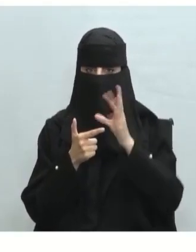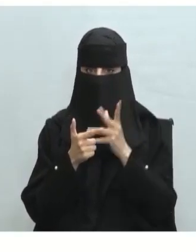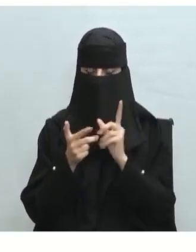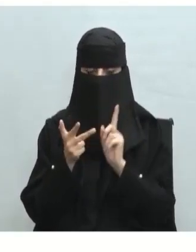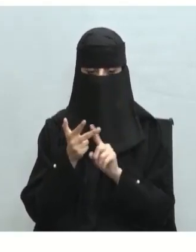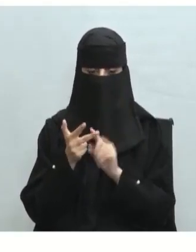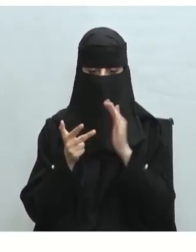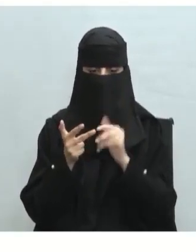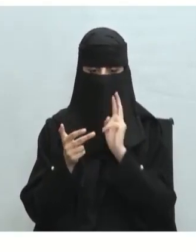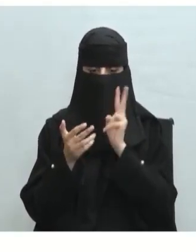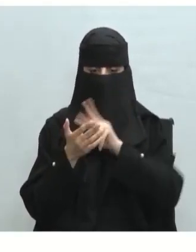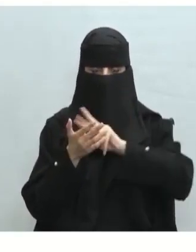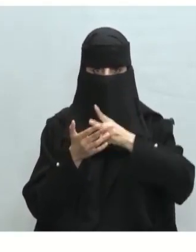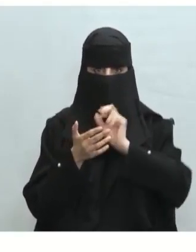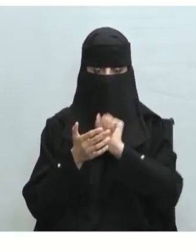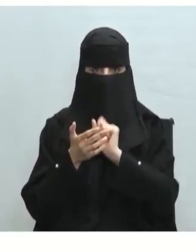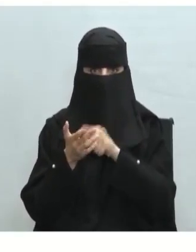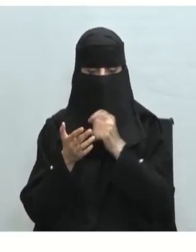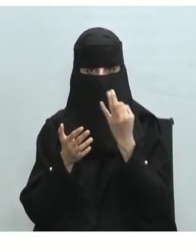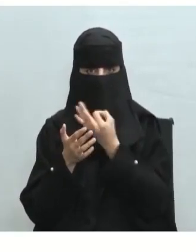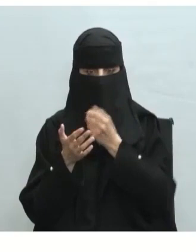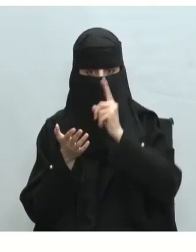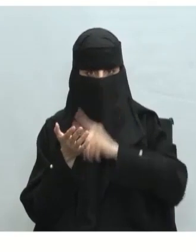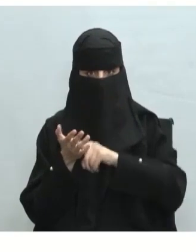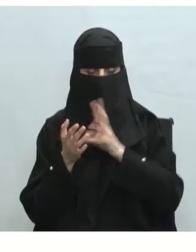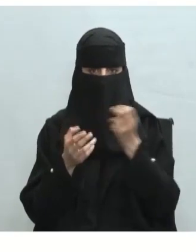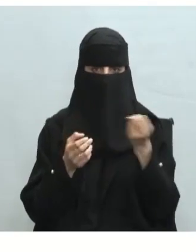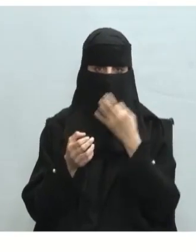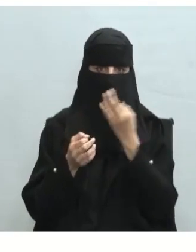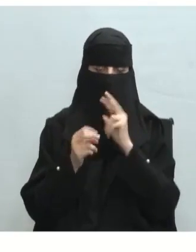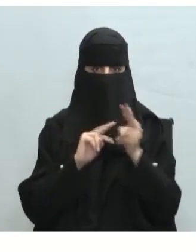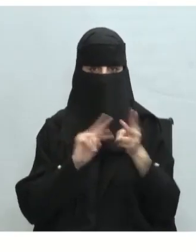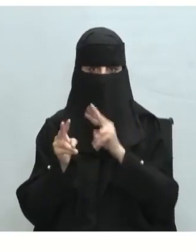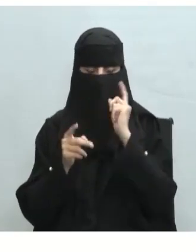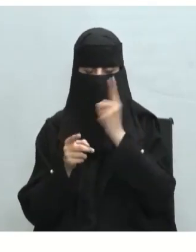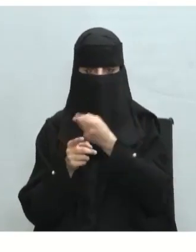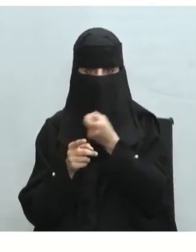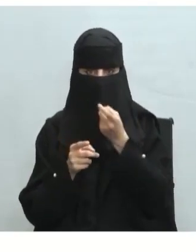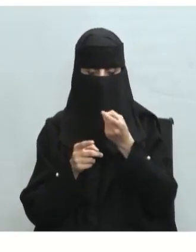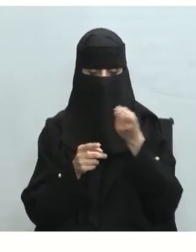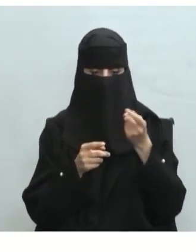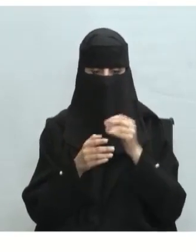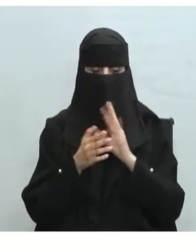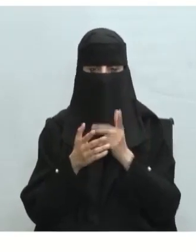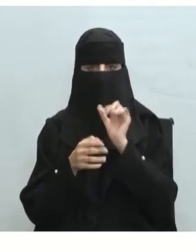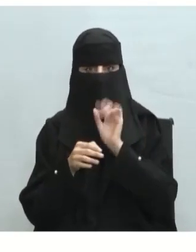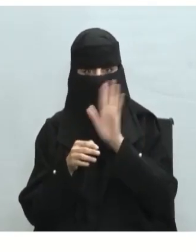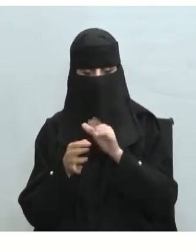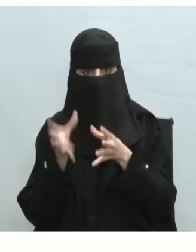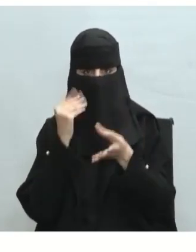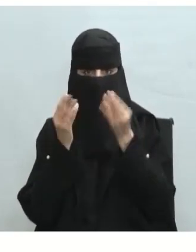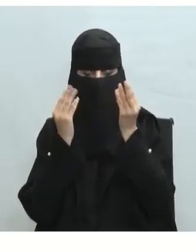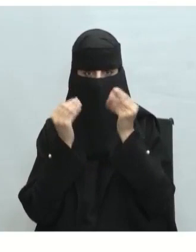تدخل كذلك التمييز بين الحقائق والادعاءات والاراء التمييز بين المعلومات المرتبطه بالموضوع وغير مرتبطه به تحديد مستوى